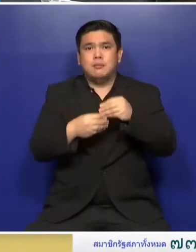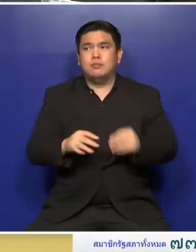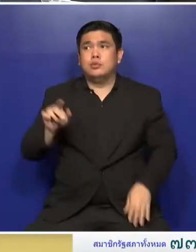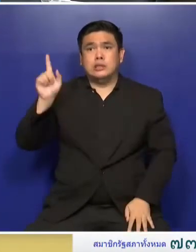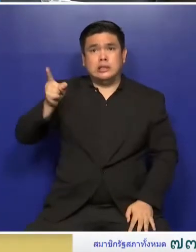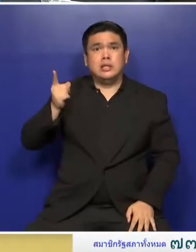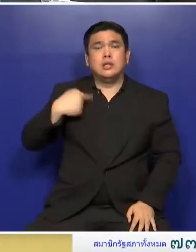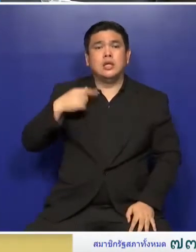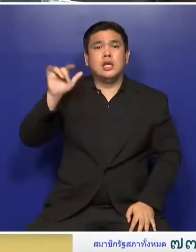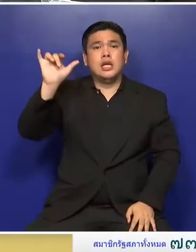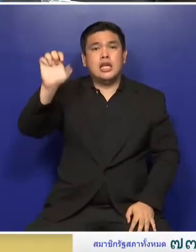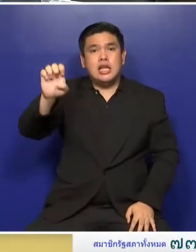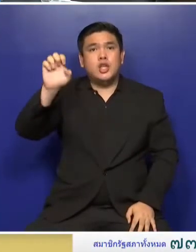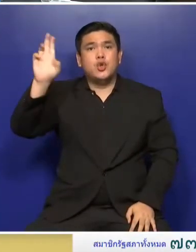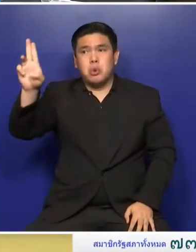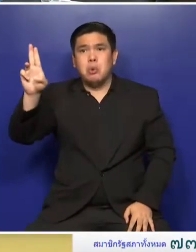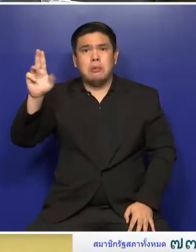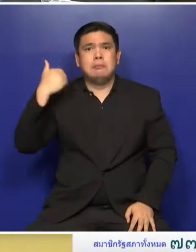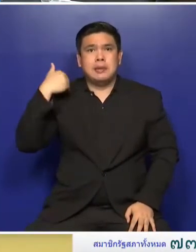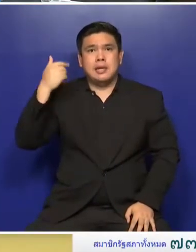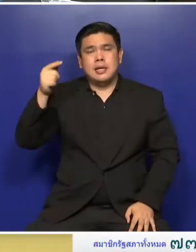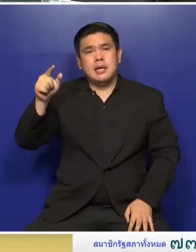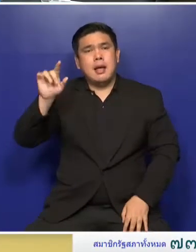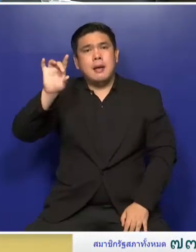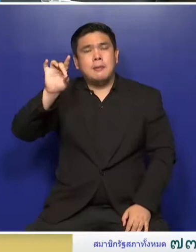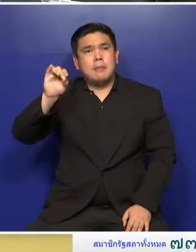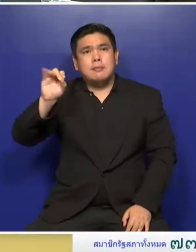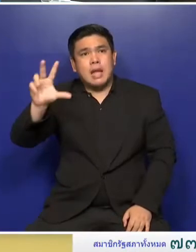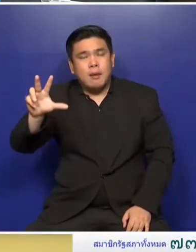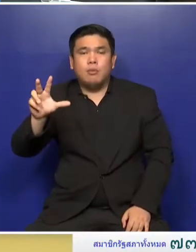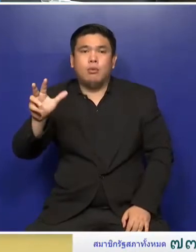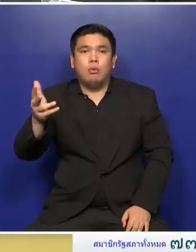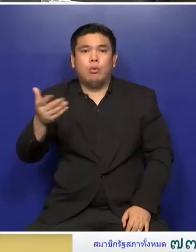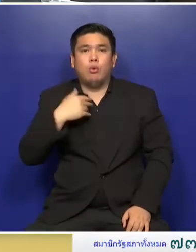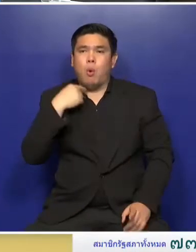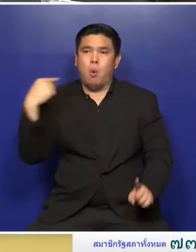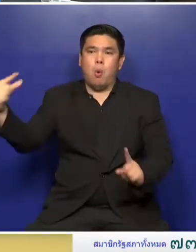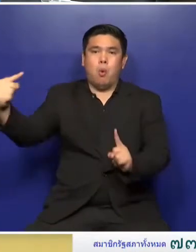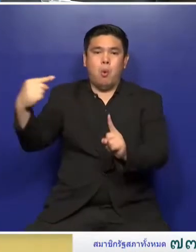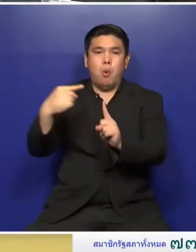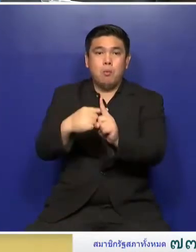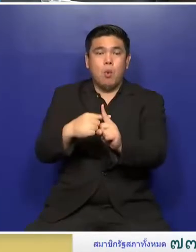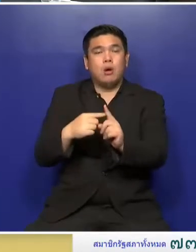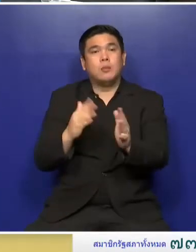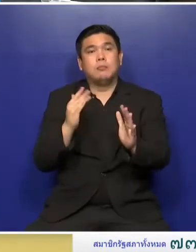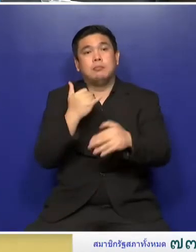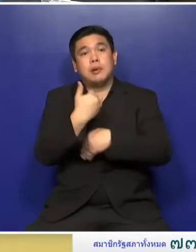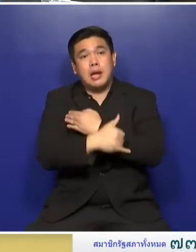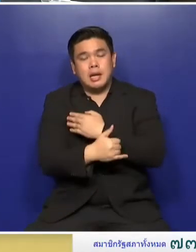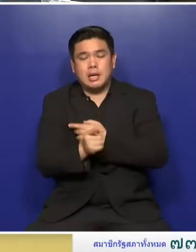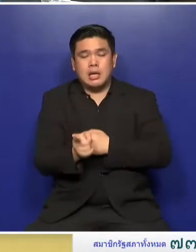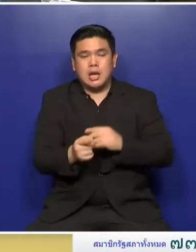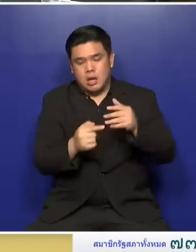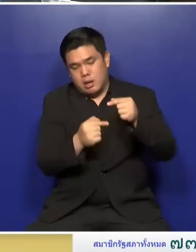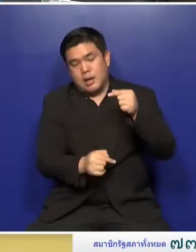23 ประเทศอยากใหทานรีบเลยครับถ้าเราได้ EU มกจะบวกเข้ไปจากประเทศเดิมที่เรามอยู่